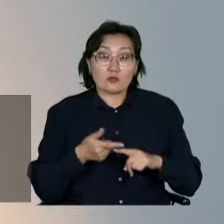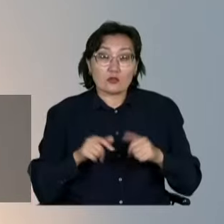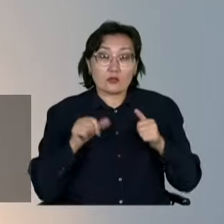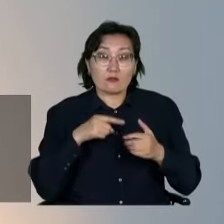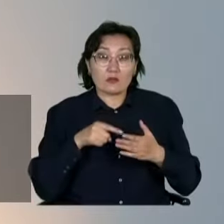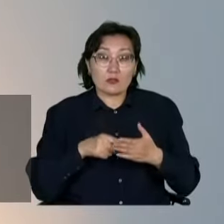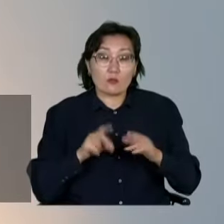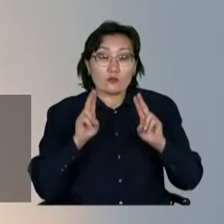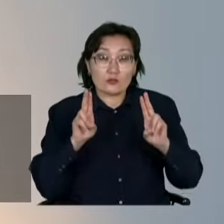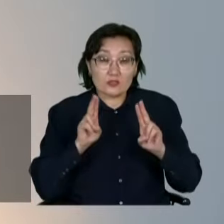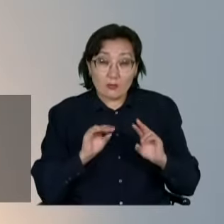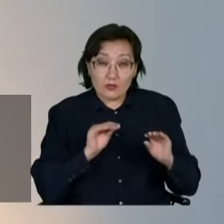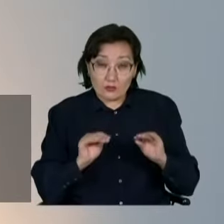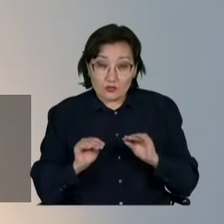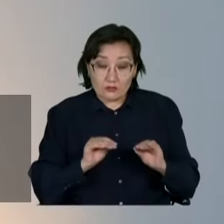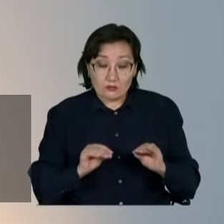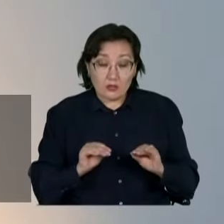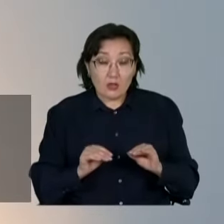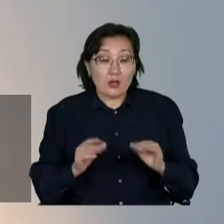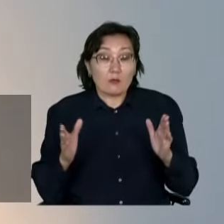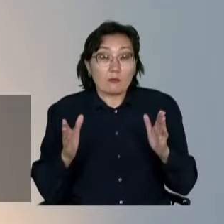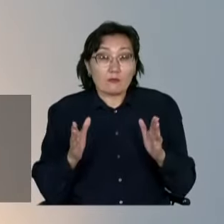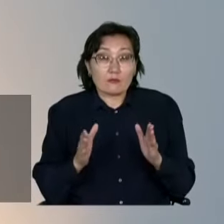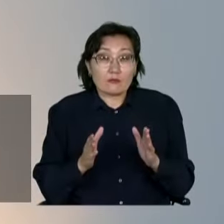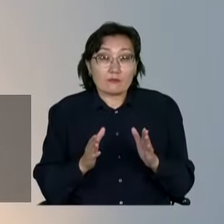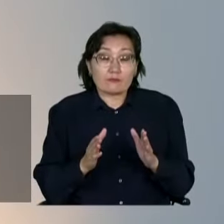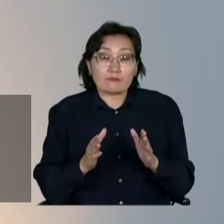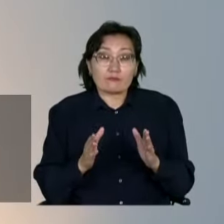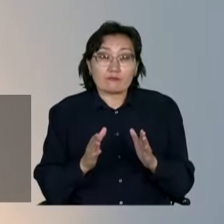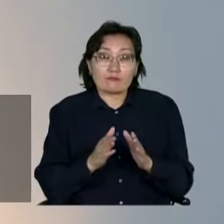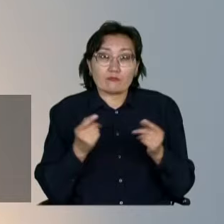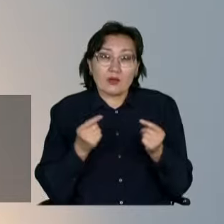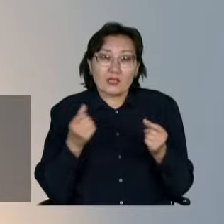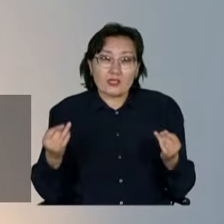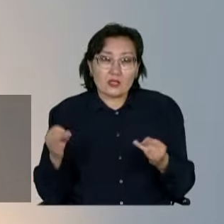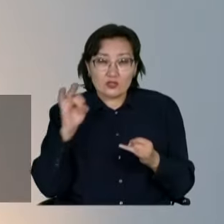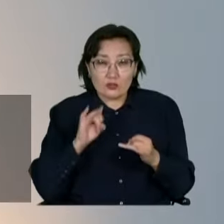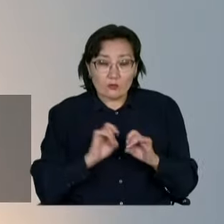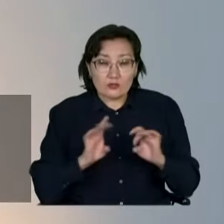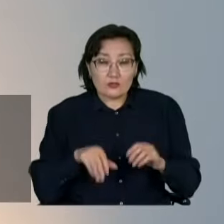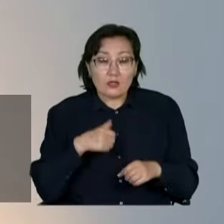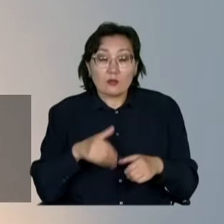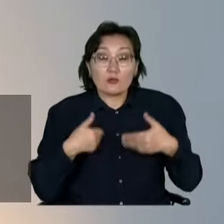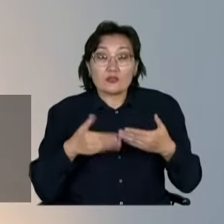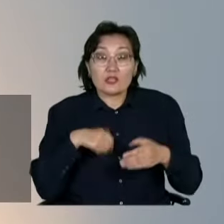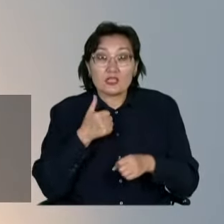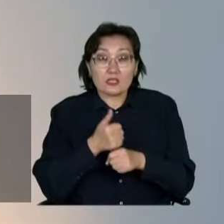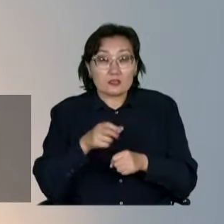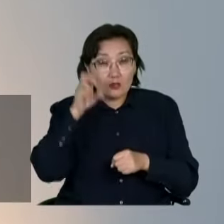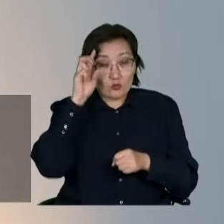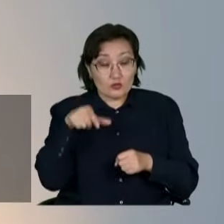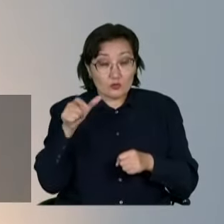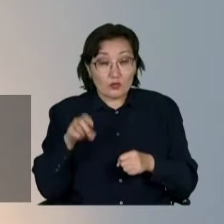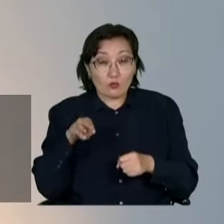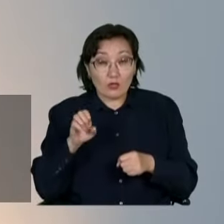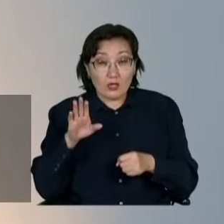вот правила благоустройства, да, на самом вот маленькая такая предыстория по инициативе главы государства, да, Касым-Жомарта Кемелевича